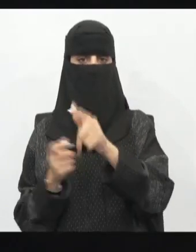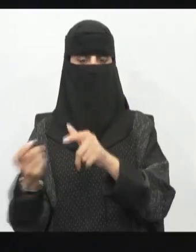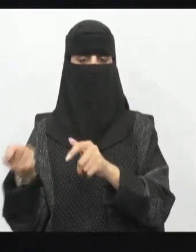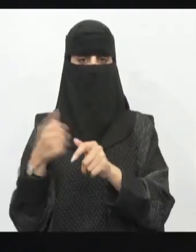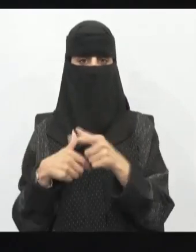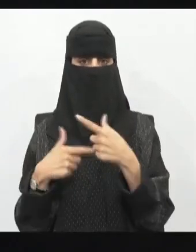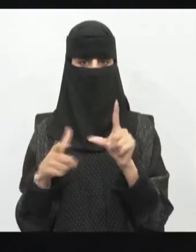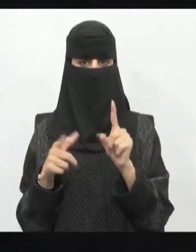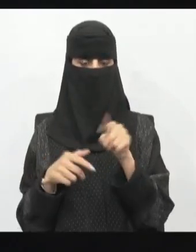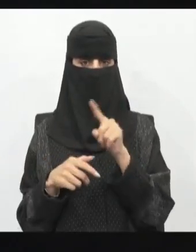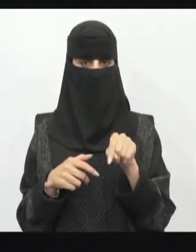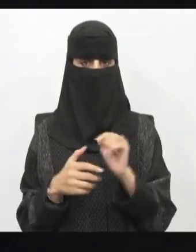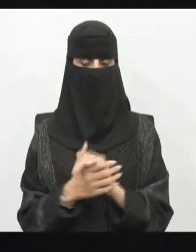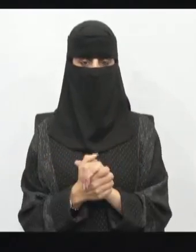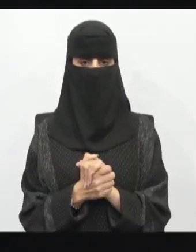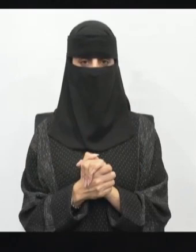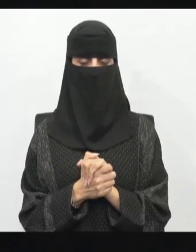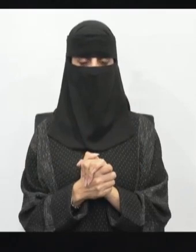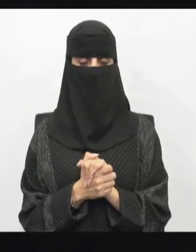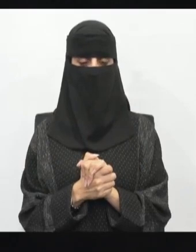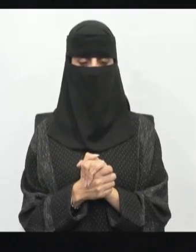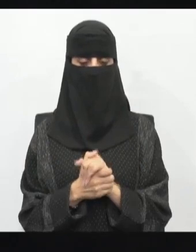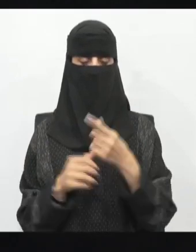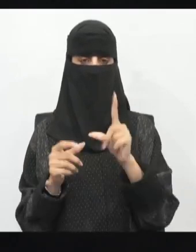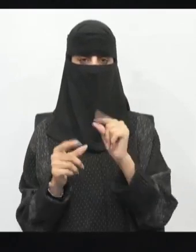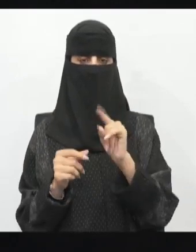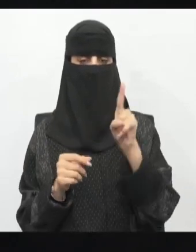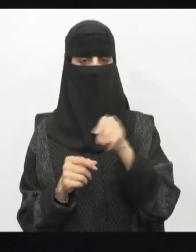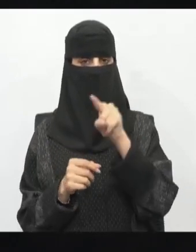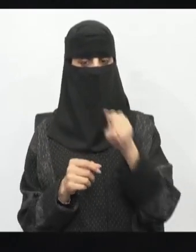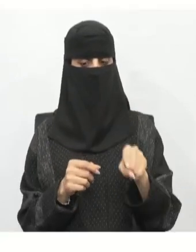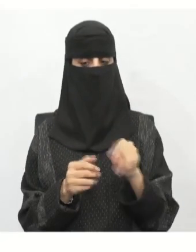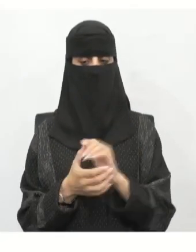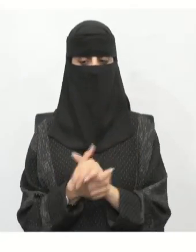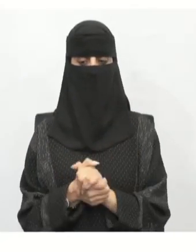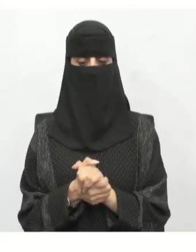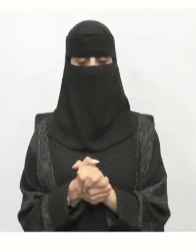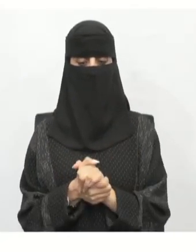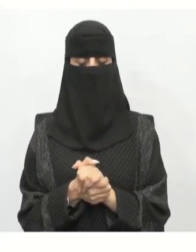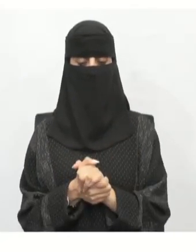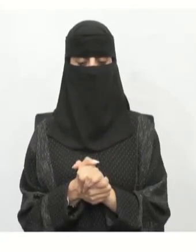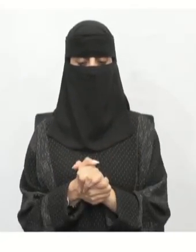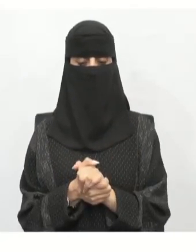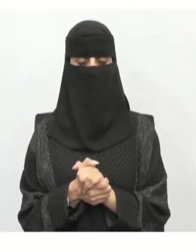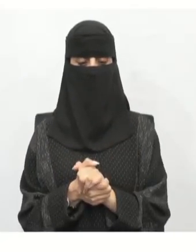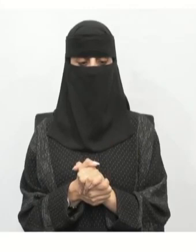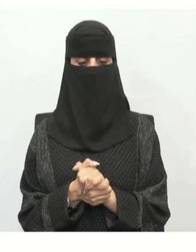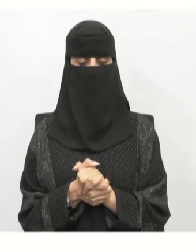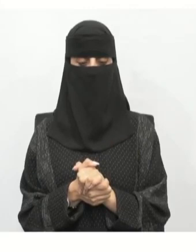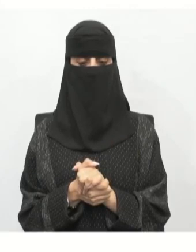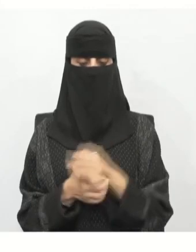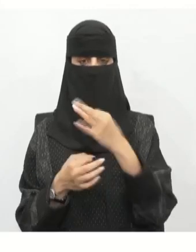اجابه صحيحه ام اجابه خاطئه بالطبع اجابه خاطئه نقوم بتدوين